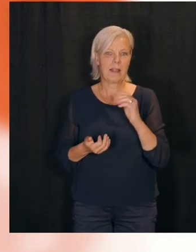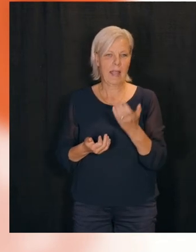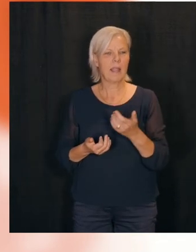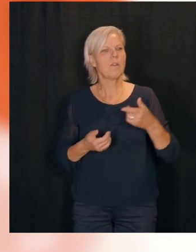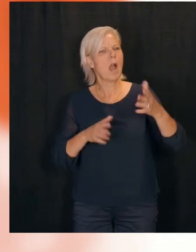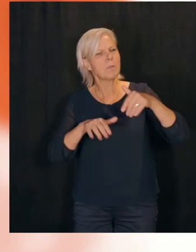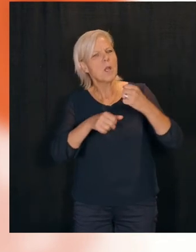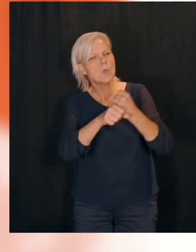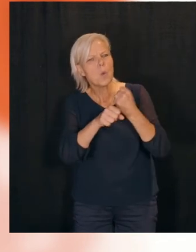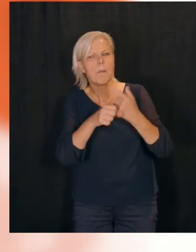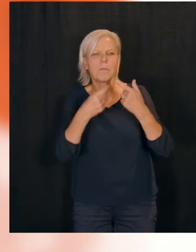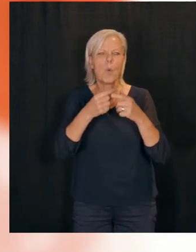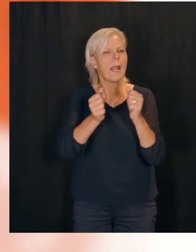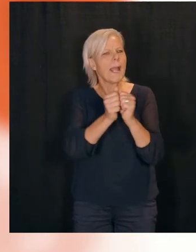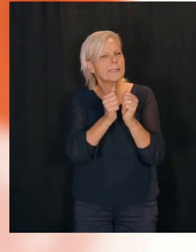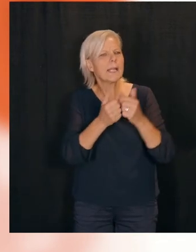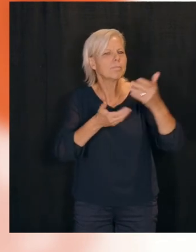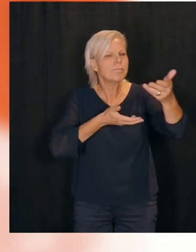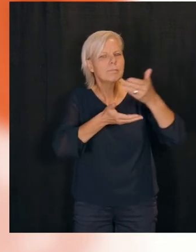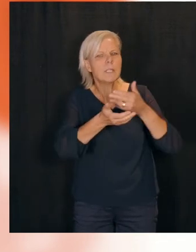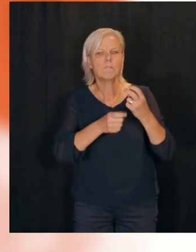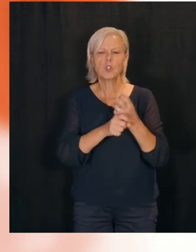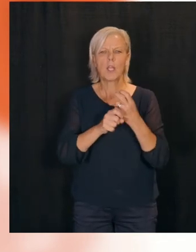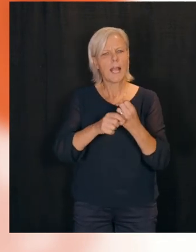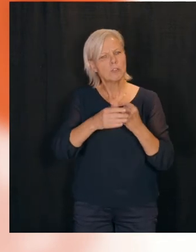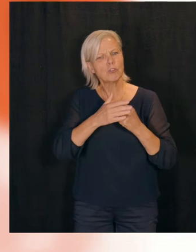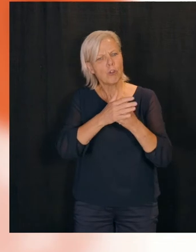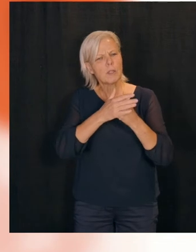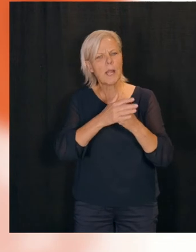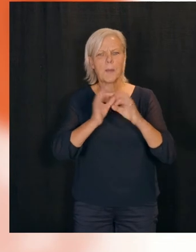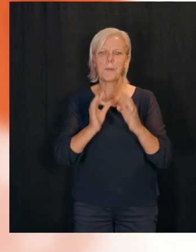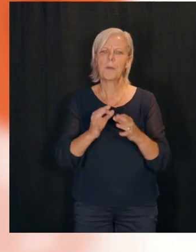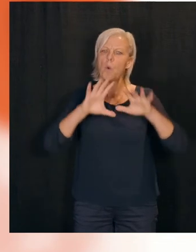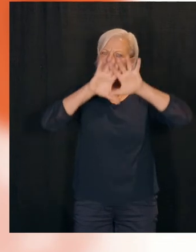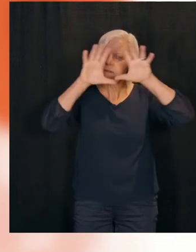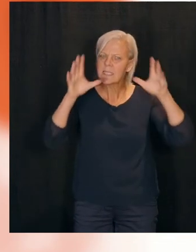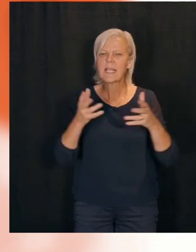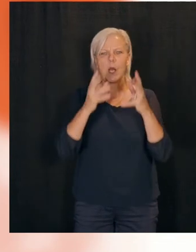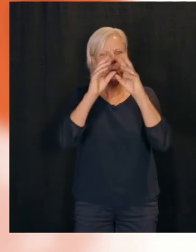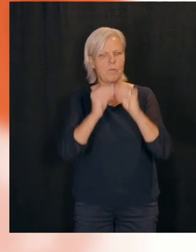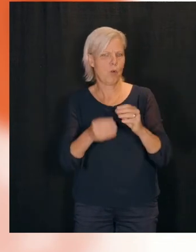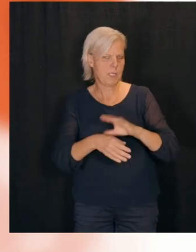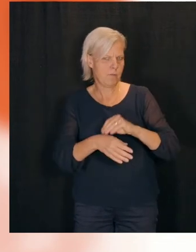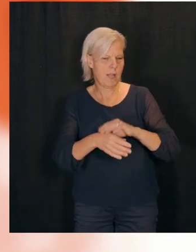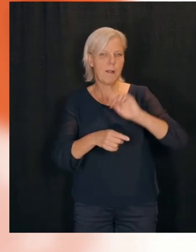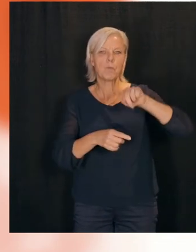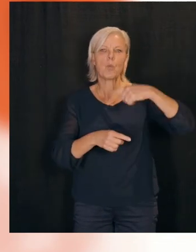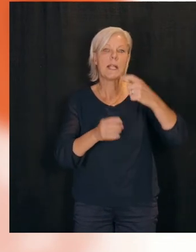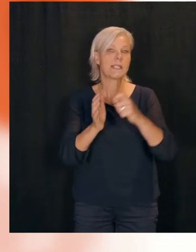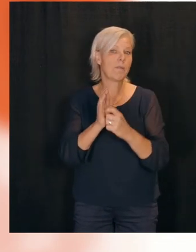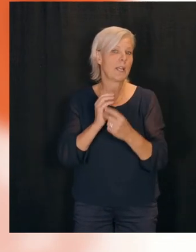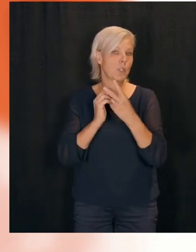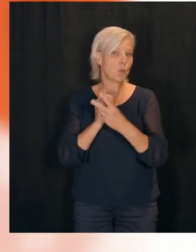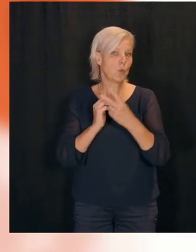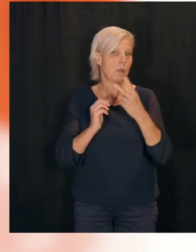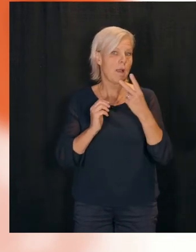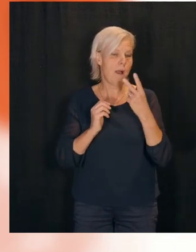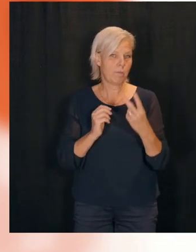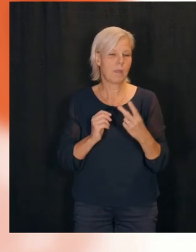jobbat på olika sätt med att stötta framväxten av universell utformning i Sverige. Och nästa vecka, den 22